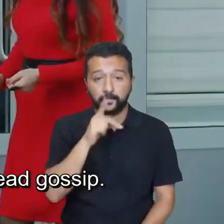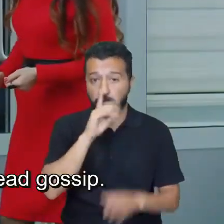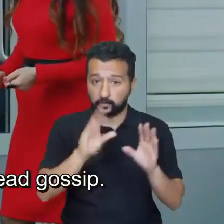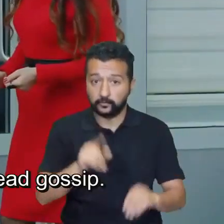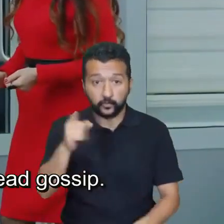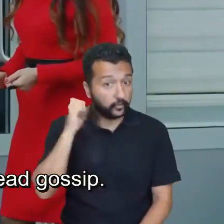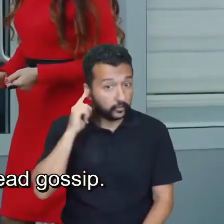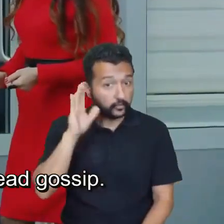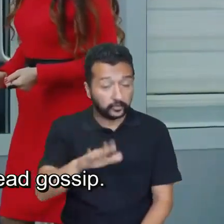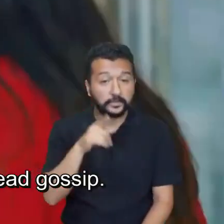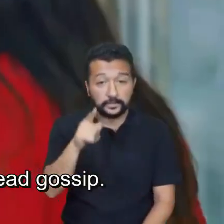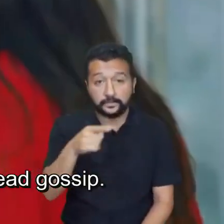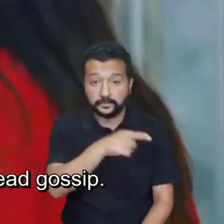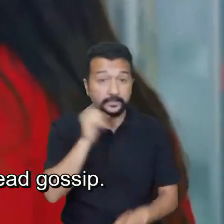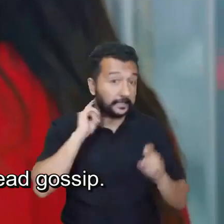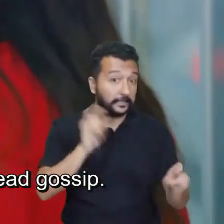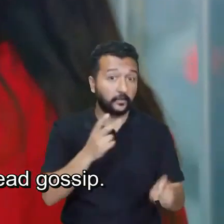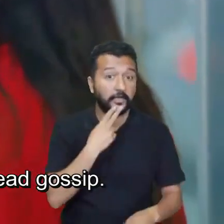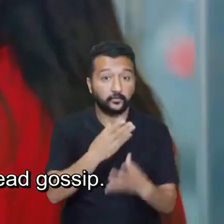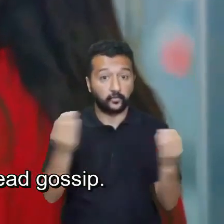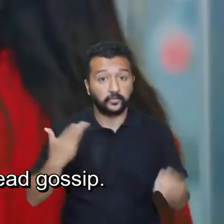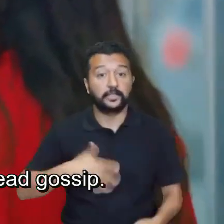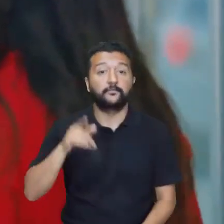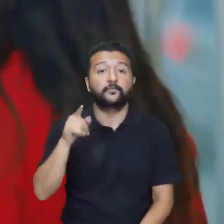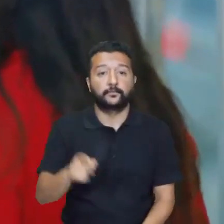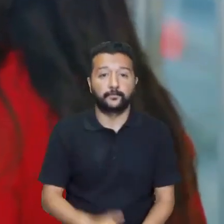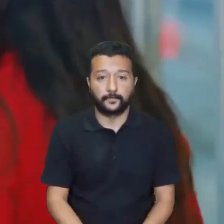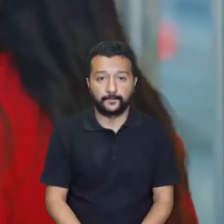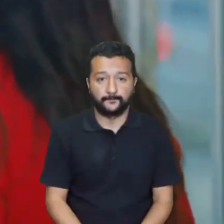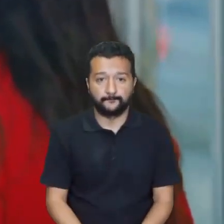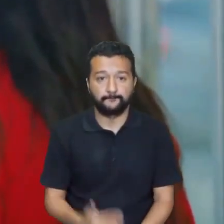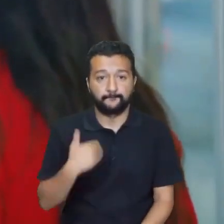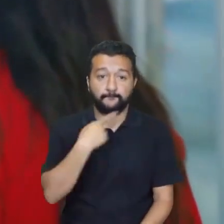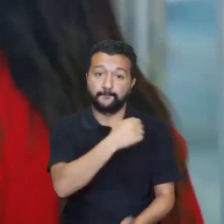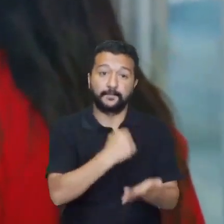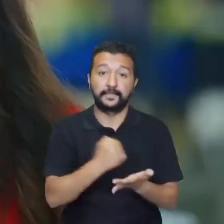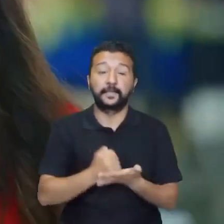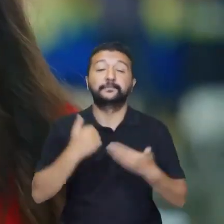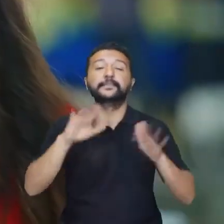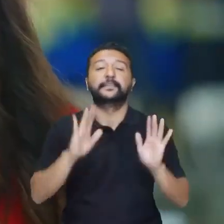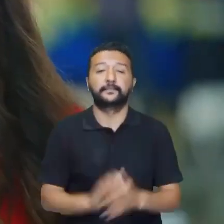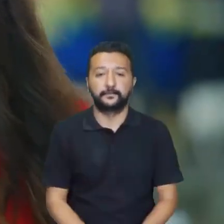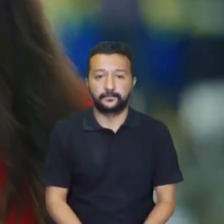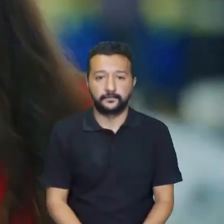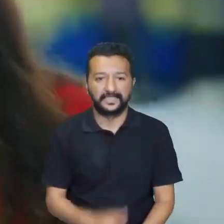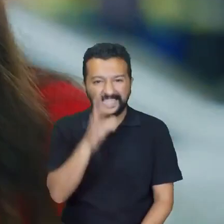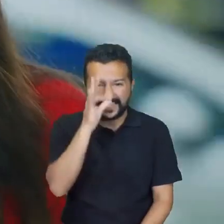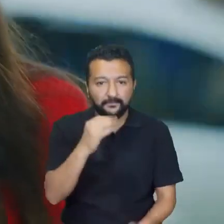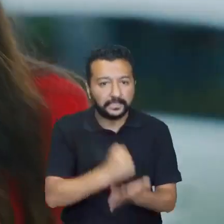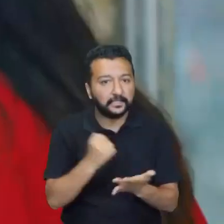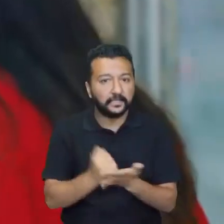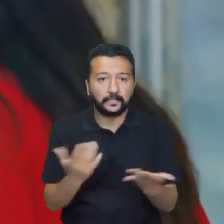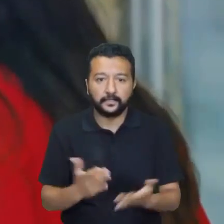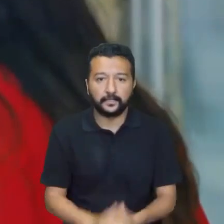sus. Duyacaklar. Zaten dedikodu çıkarırlar, sevmiyorum. Bizim nikahımız değil. Kimin